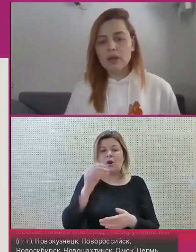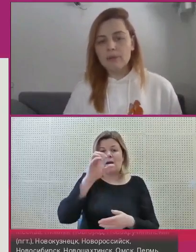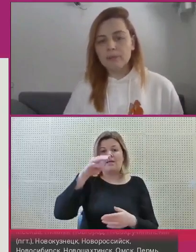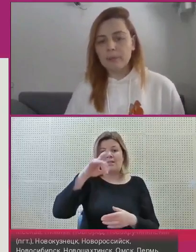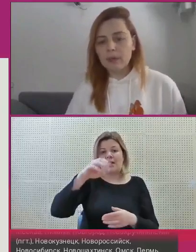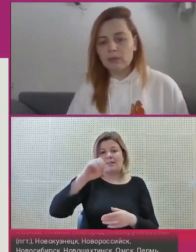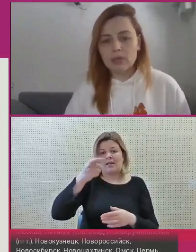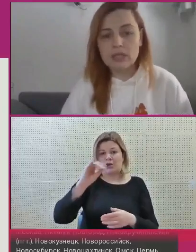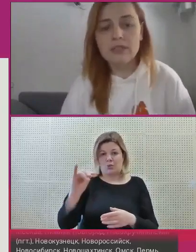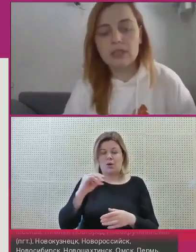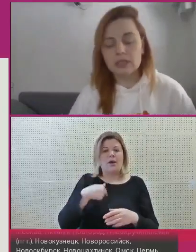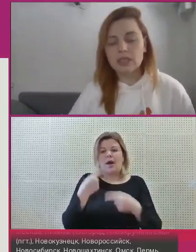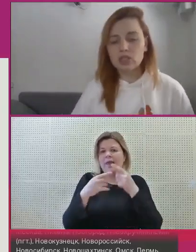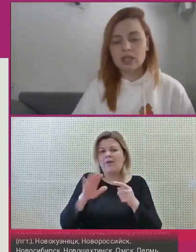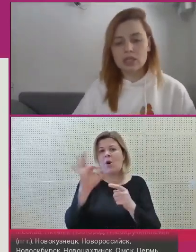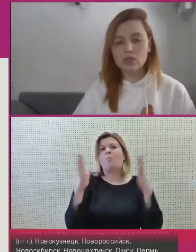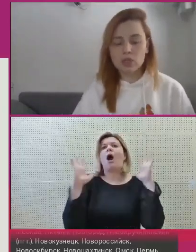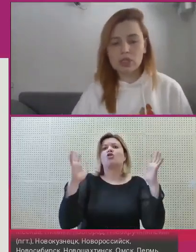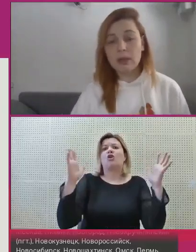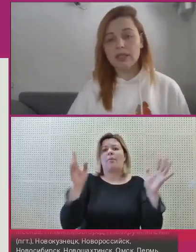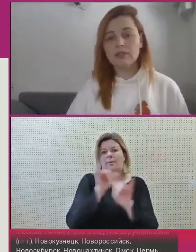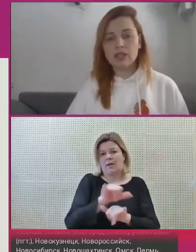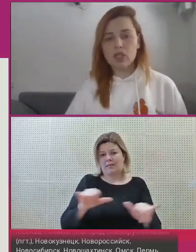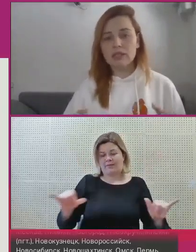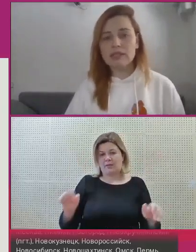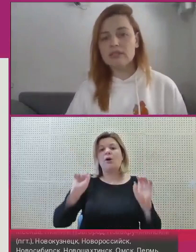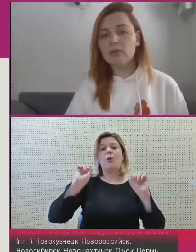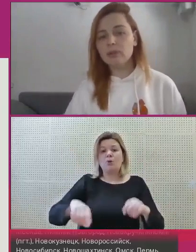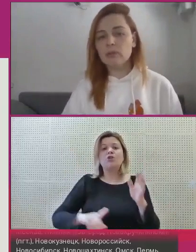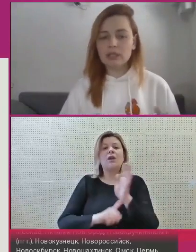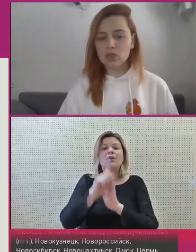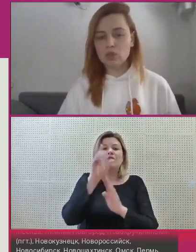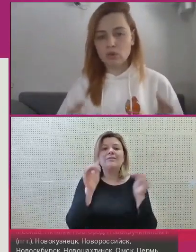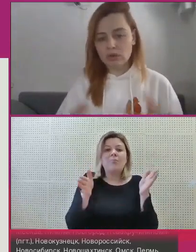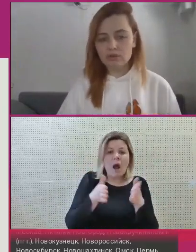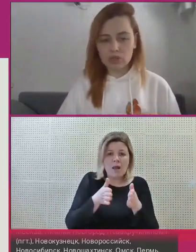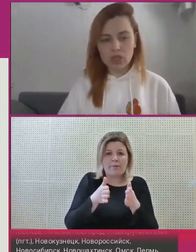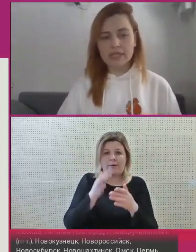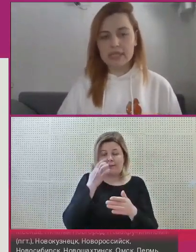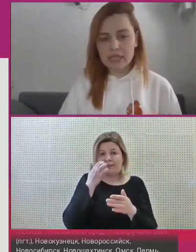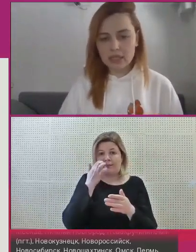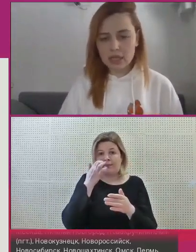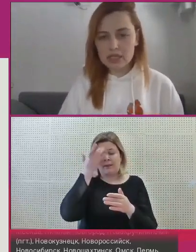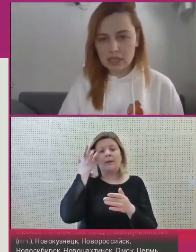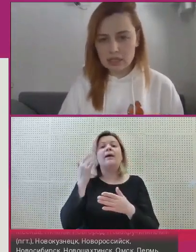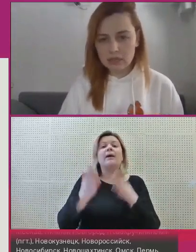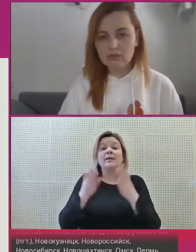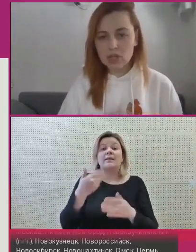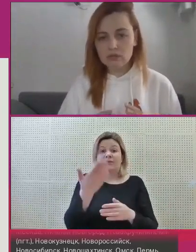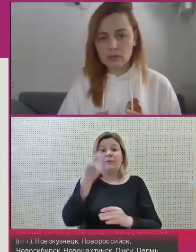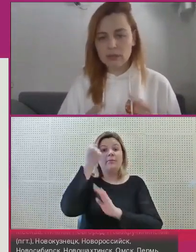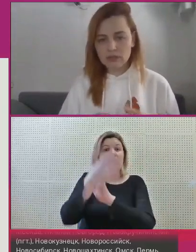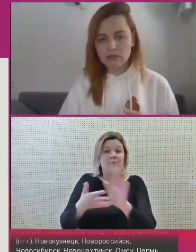масштабное развитие, да, сейчас, даже можно с маленького начать. Если вы понимаете, что сейчас на стадии